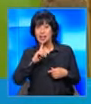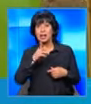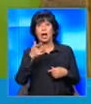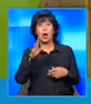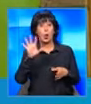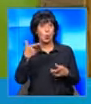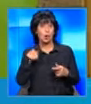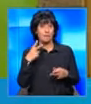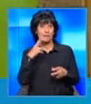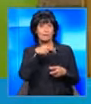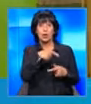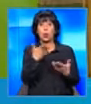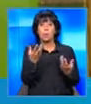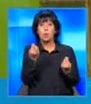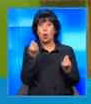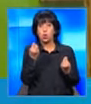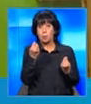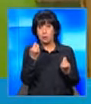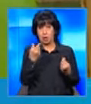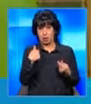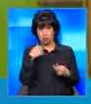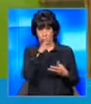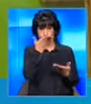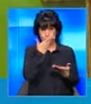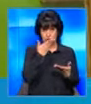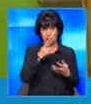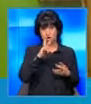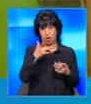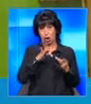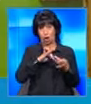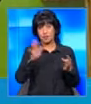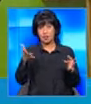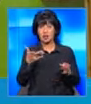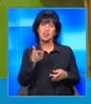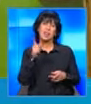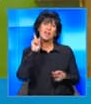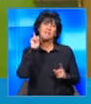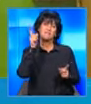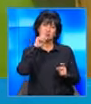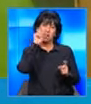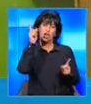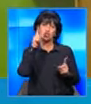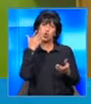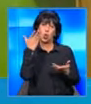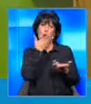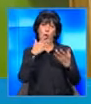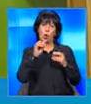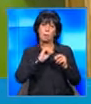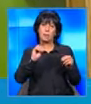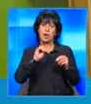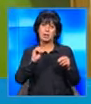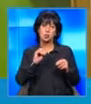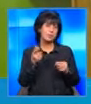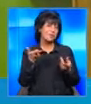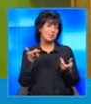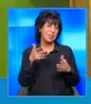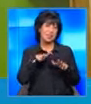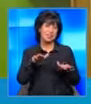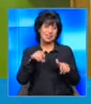или онлайн образованието. Важното образование, да има иначе формата, не знам. Но децата сега са онлайн, в понеделник не са им